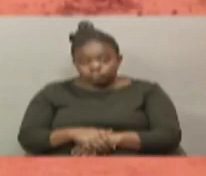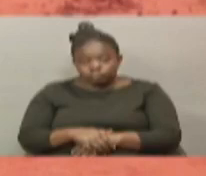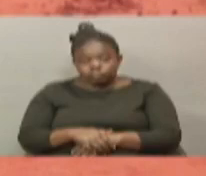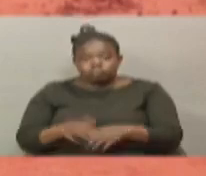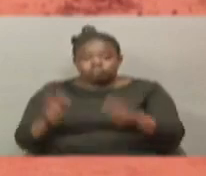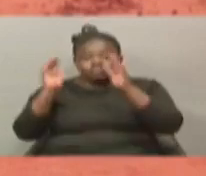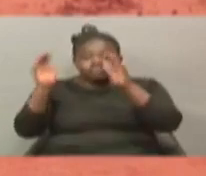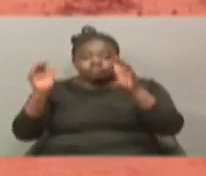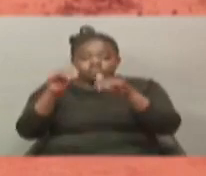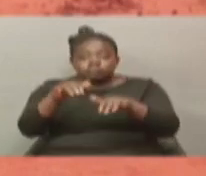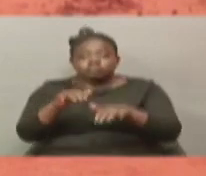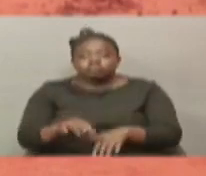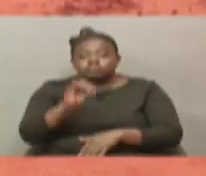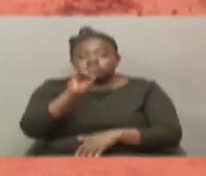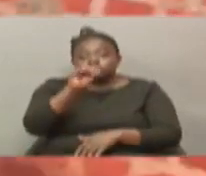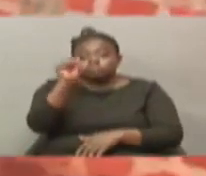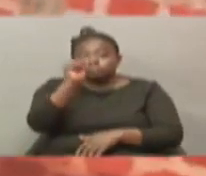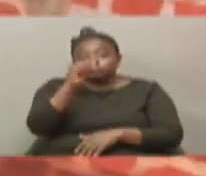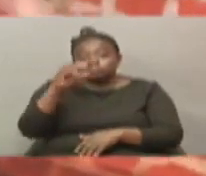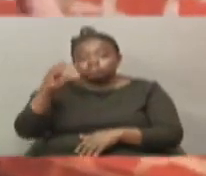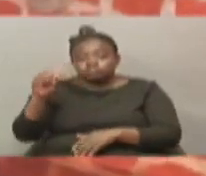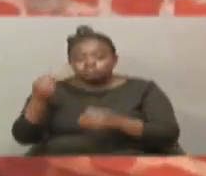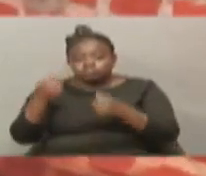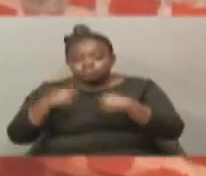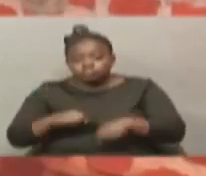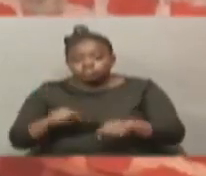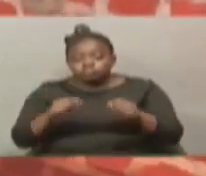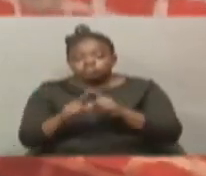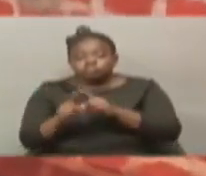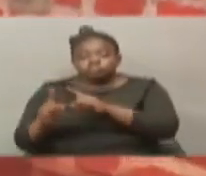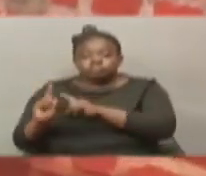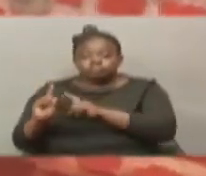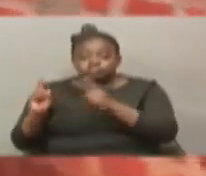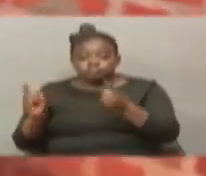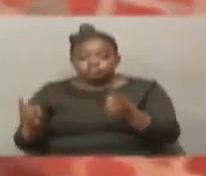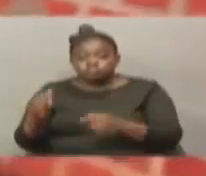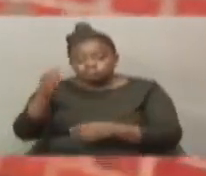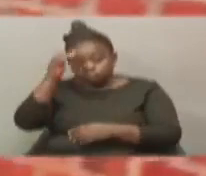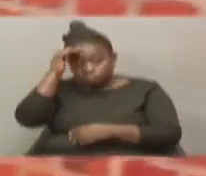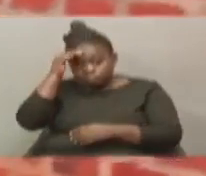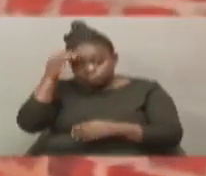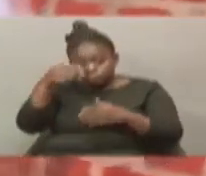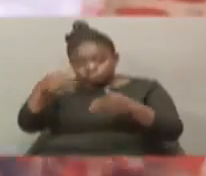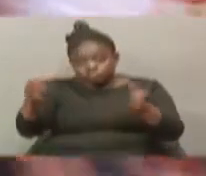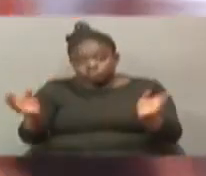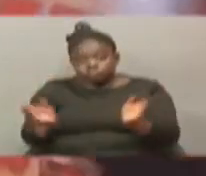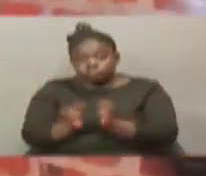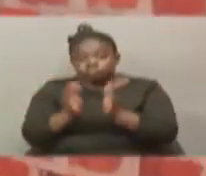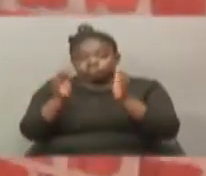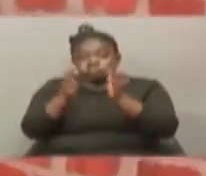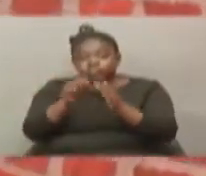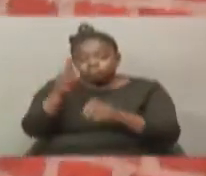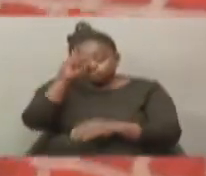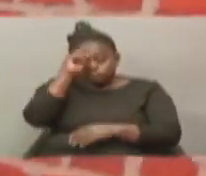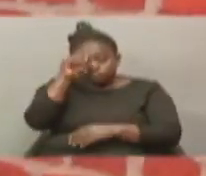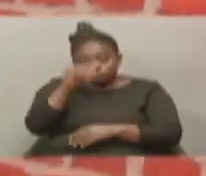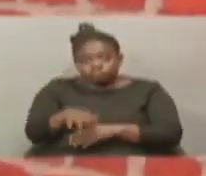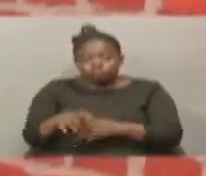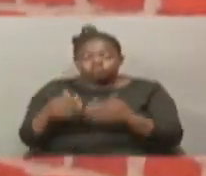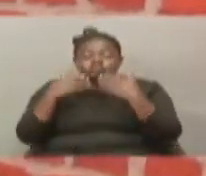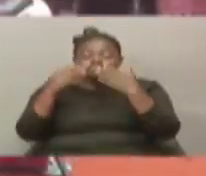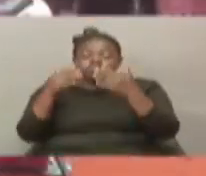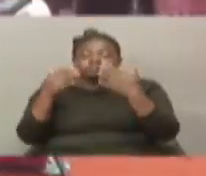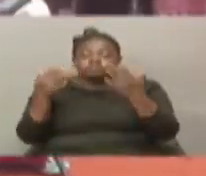Emikolo gy'okuziika Isaac Ekoro gikoleddwa mu bukuumi bw'abasirikale ababadde beetoolodde amaka ku kyalo Tweyanze